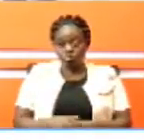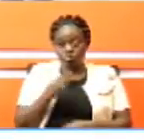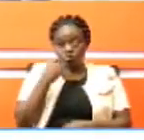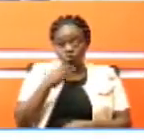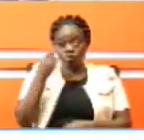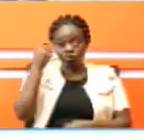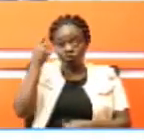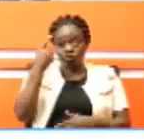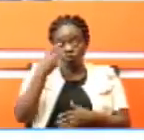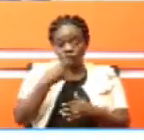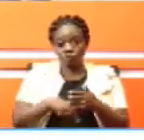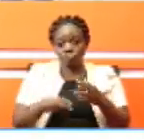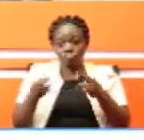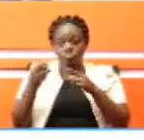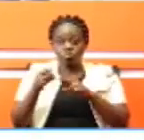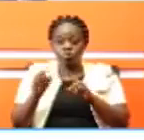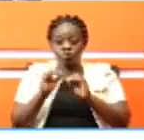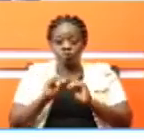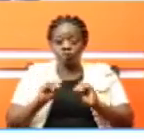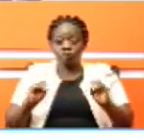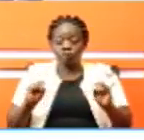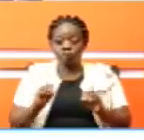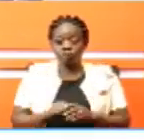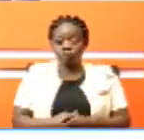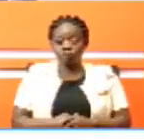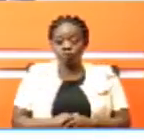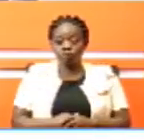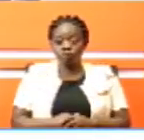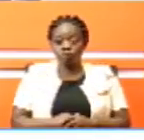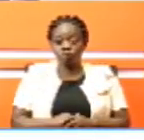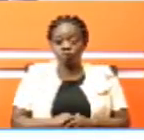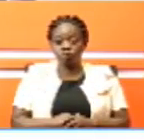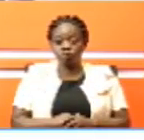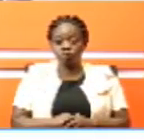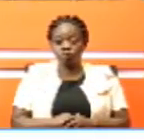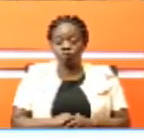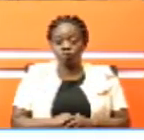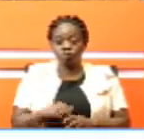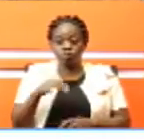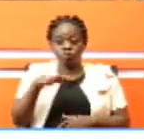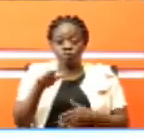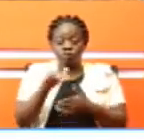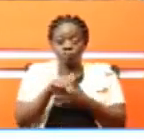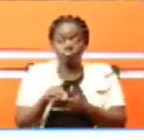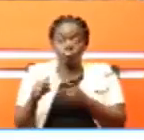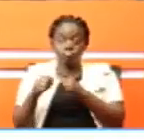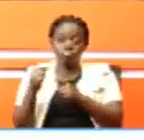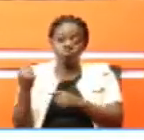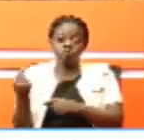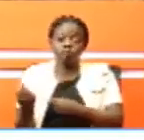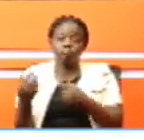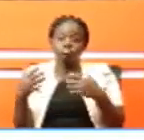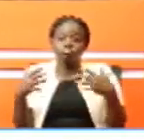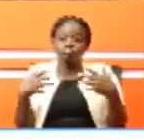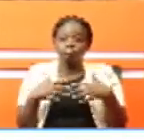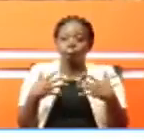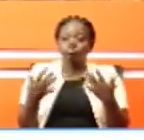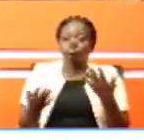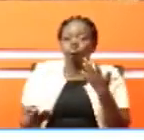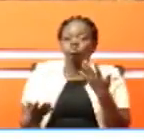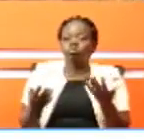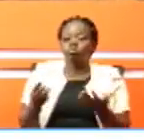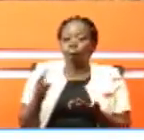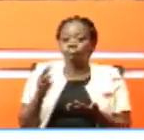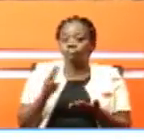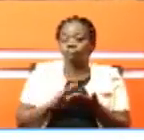Otegedde ebiri wabweru ne mugamba ebiriwaba tuze bamutire bamutiddewo. Tuli awo tuli mu ntiisa kirabika ebyemasaka